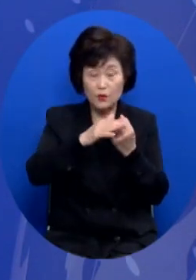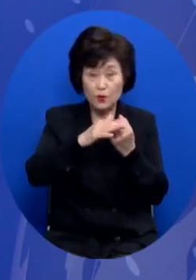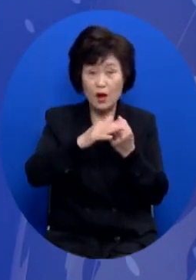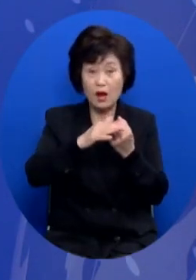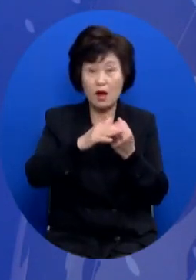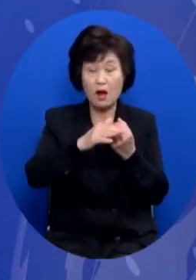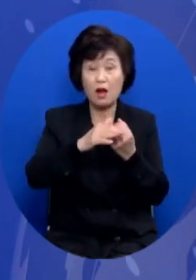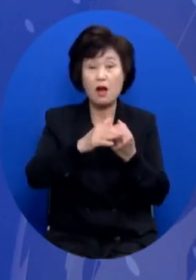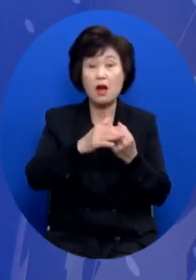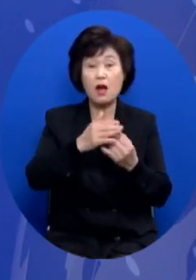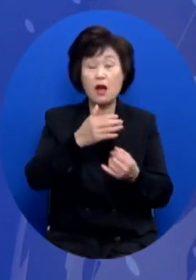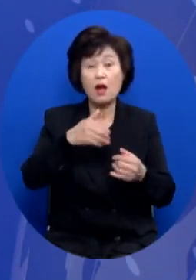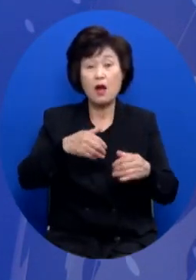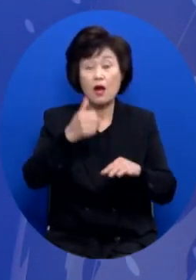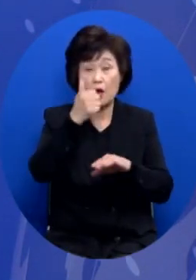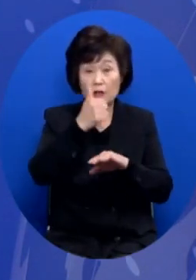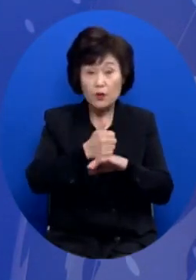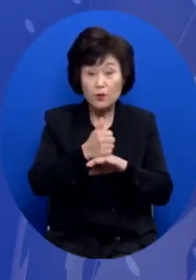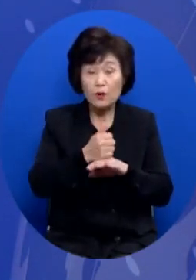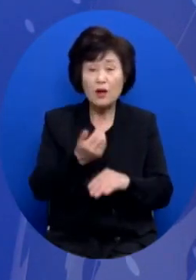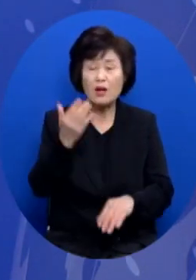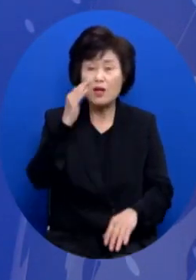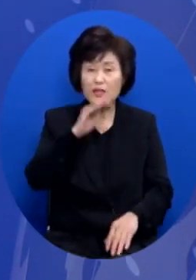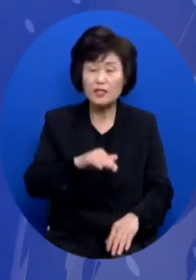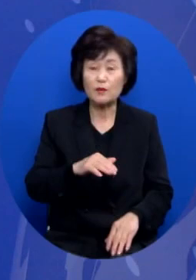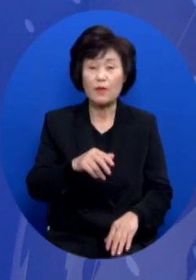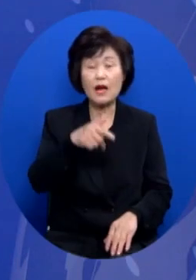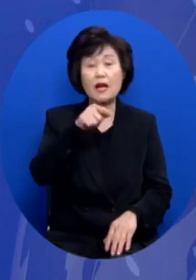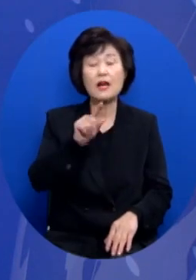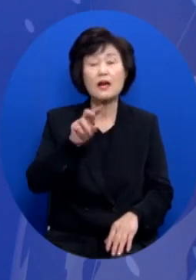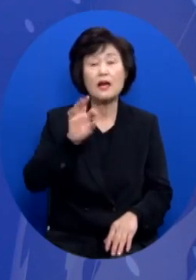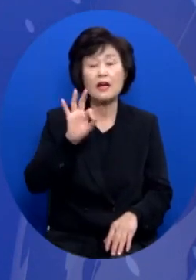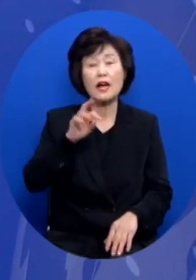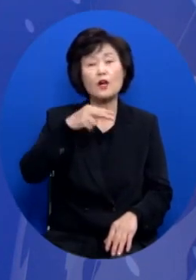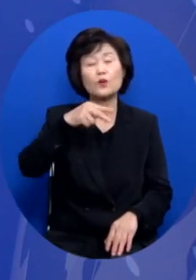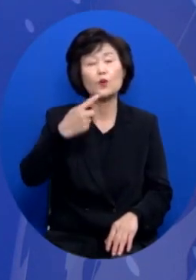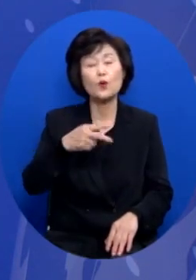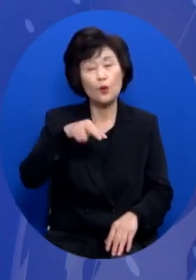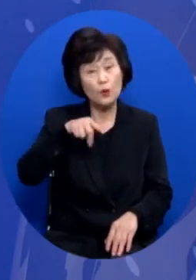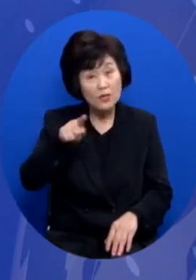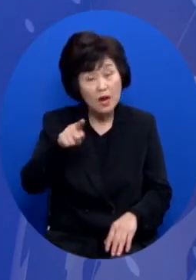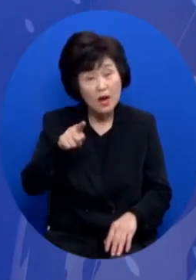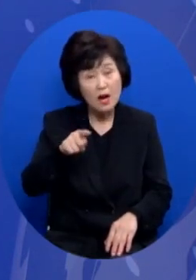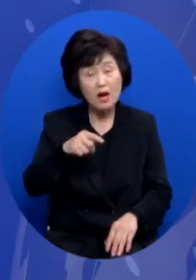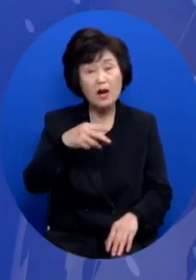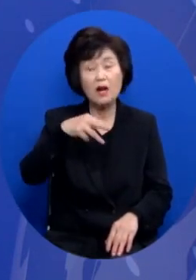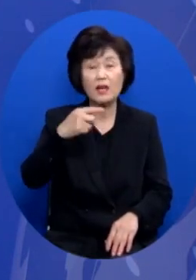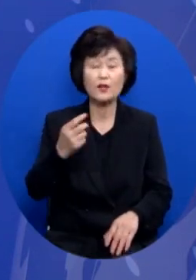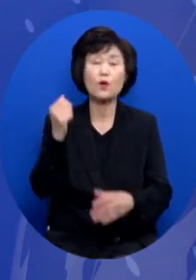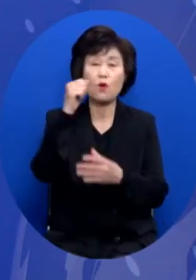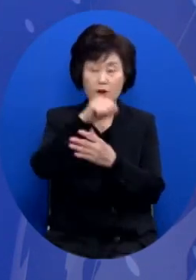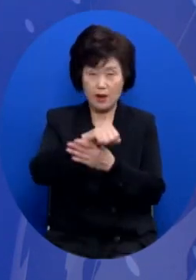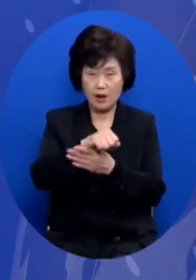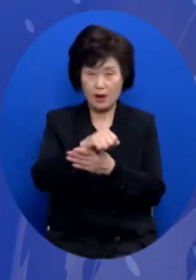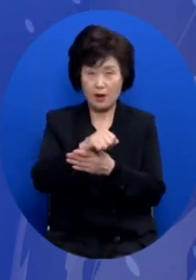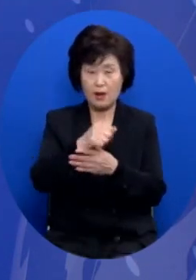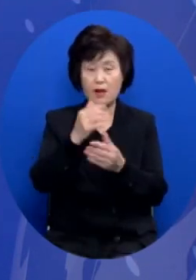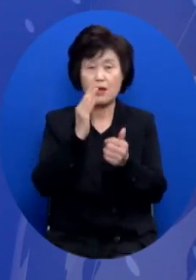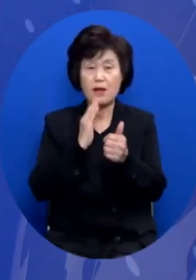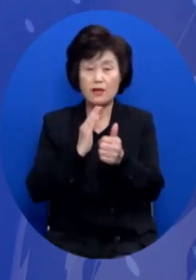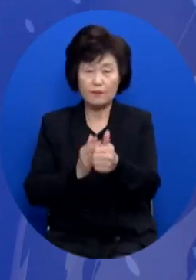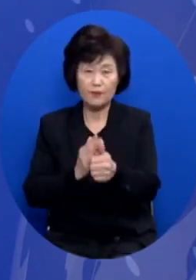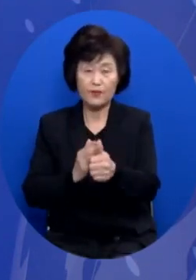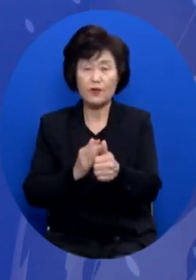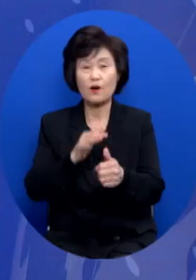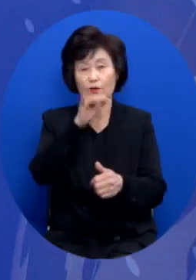총에 설교할 수 있는 권리인 강도사 아이라도 허락을 꼭 해 달라요 이거를 단철 지켜 달라 이런